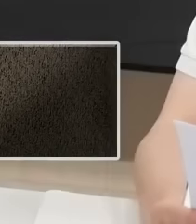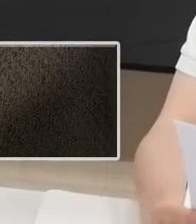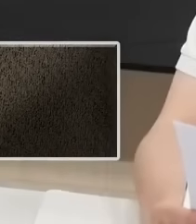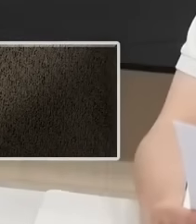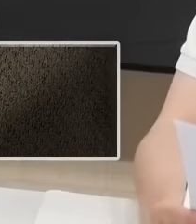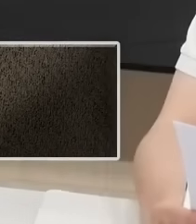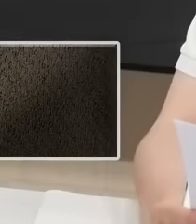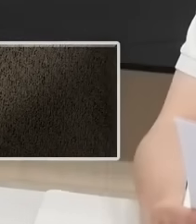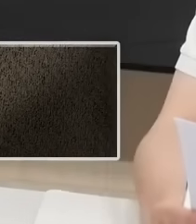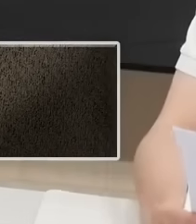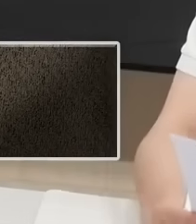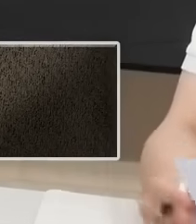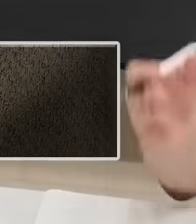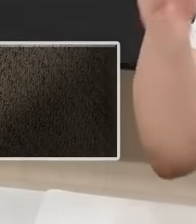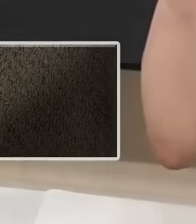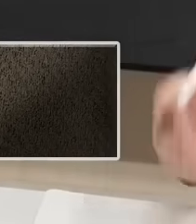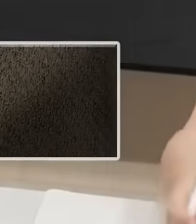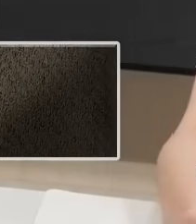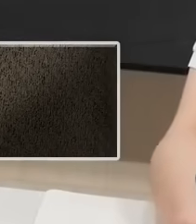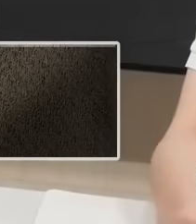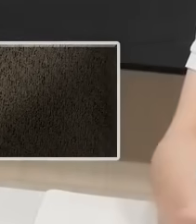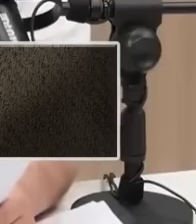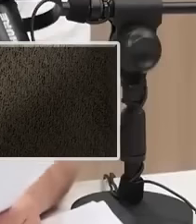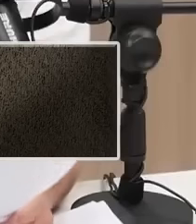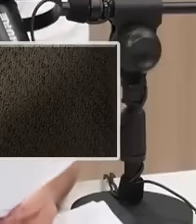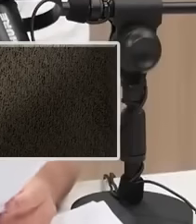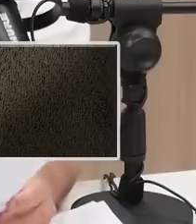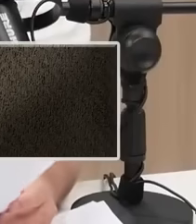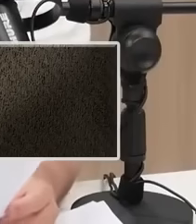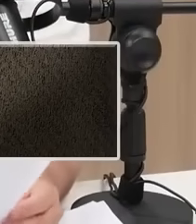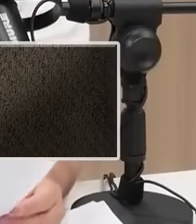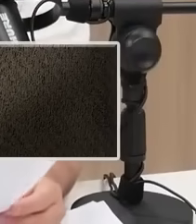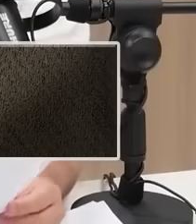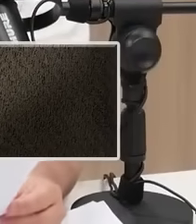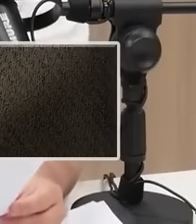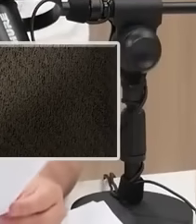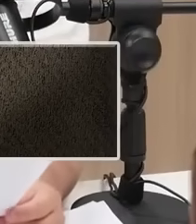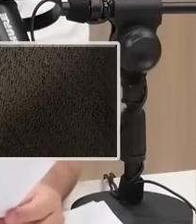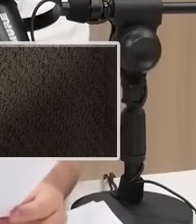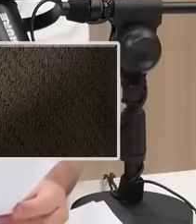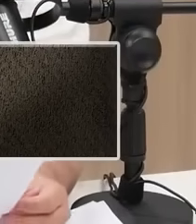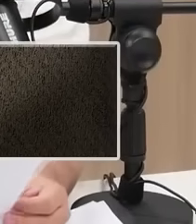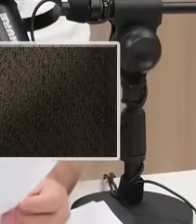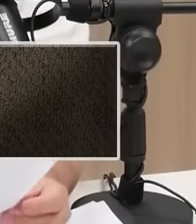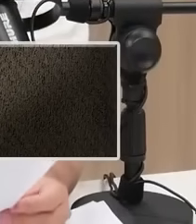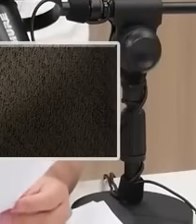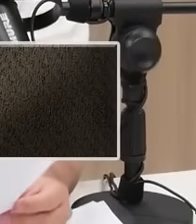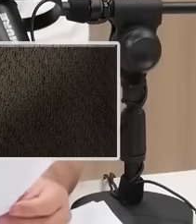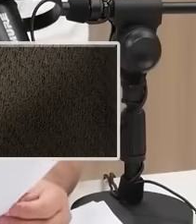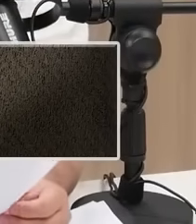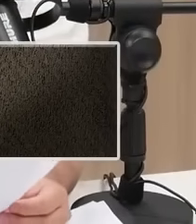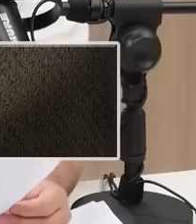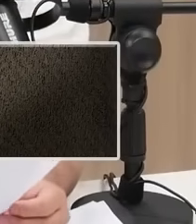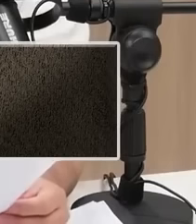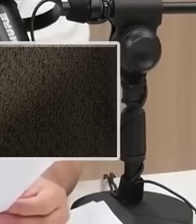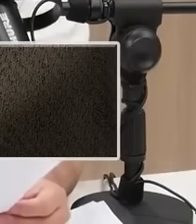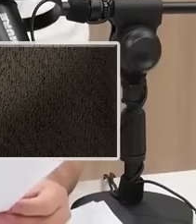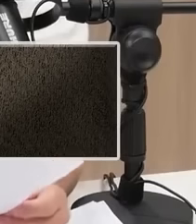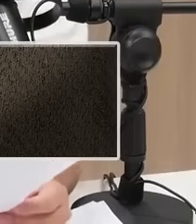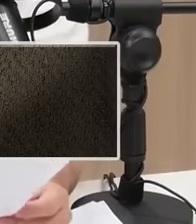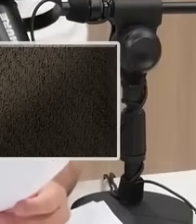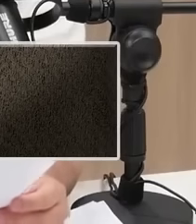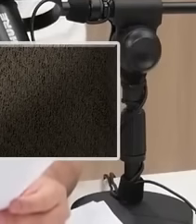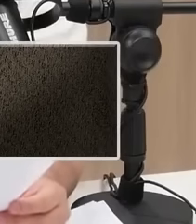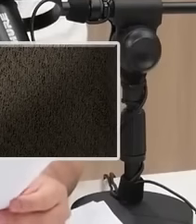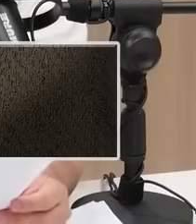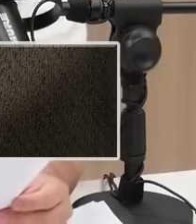되게 쉽지 않은 대책인 것 그렇죠. 같아요. 그렇죠. 당장 공급이 돼야 사실 지금 들썩거리는 걸 잡을 수 있는데, 그래서 나온 게 이제 비아파트.